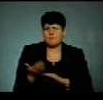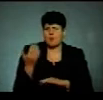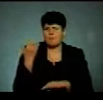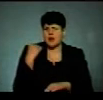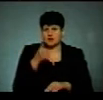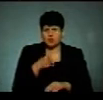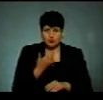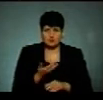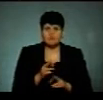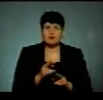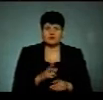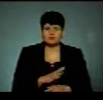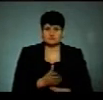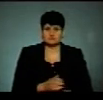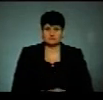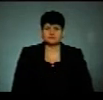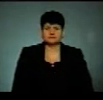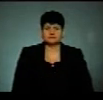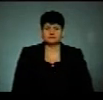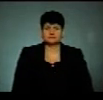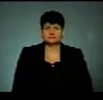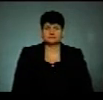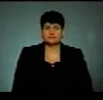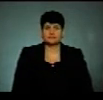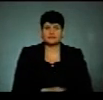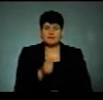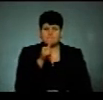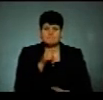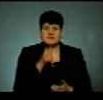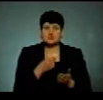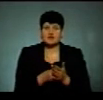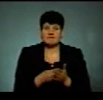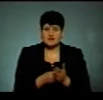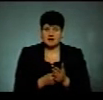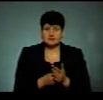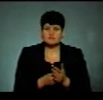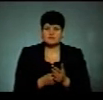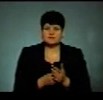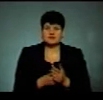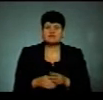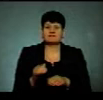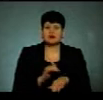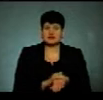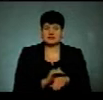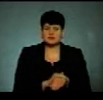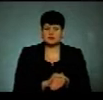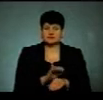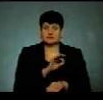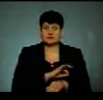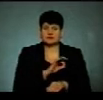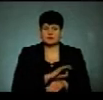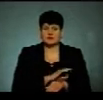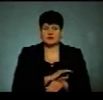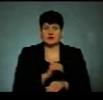років. Як формували? Місячна вартість визначається з фактичного споживання